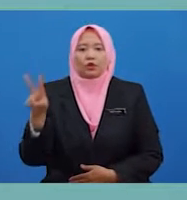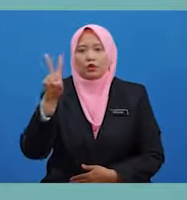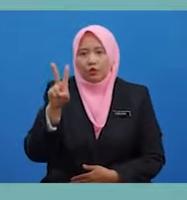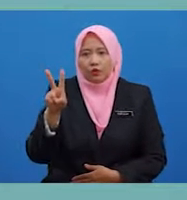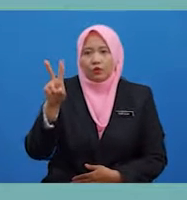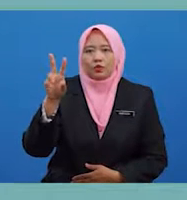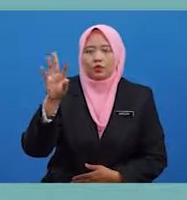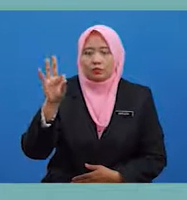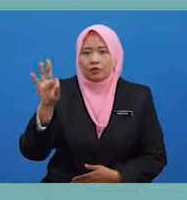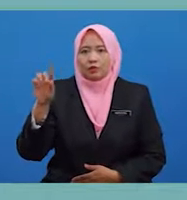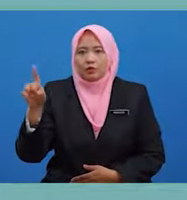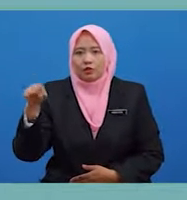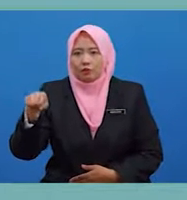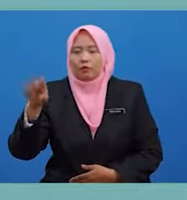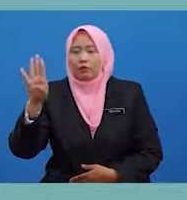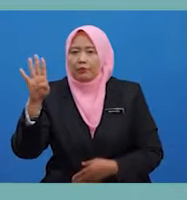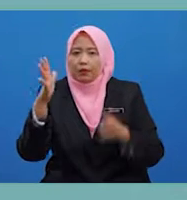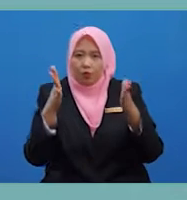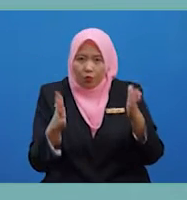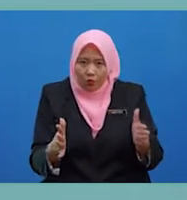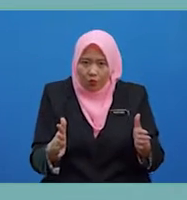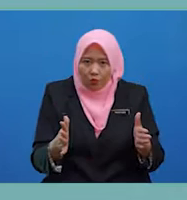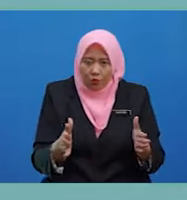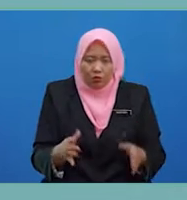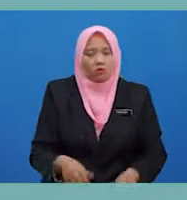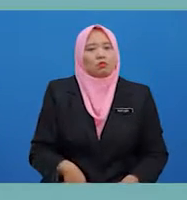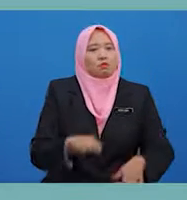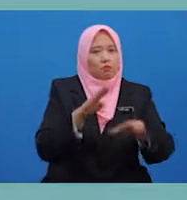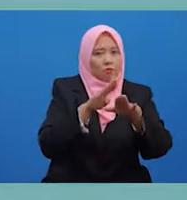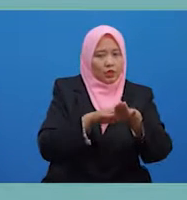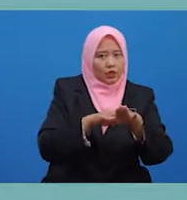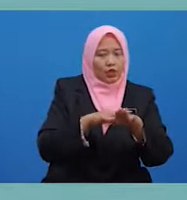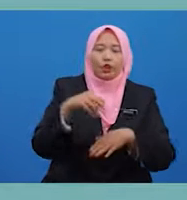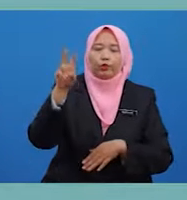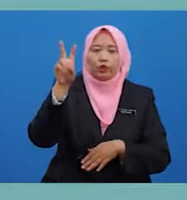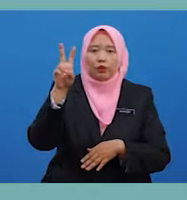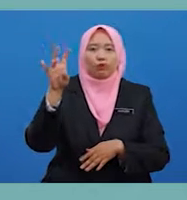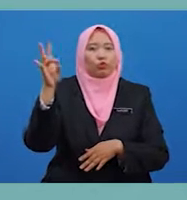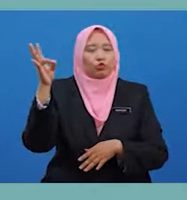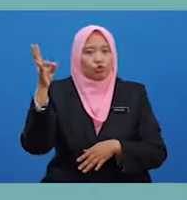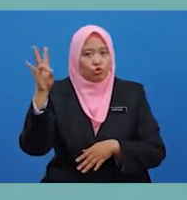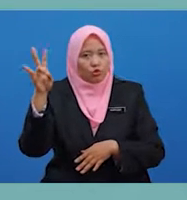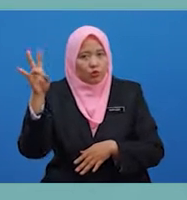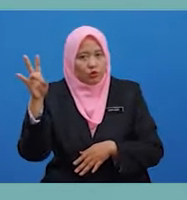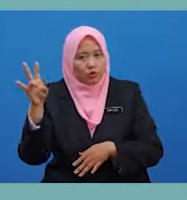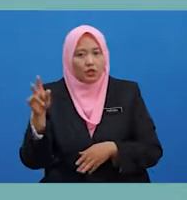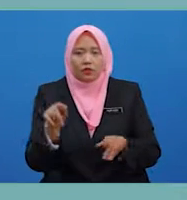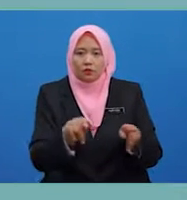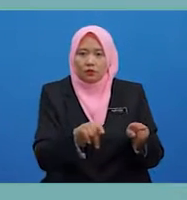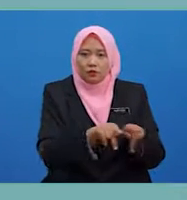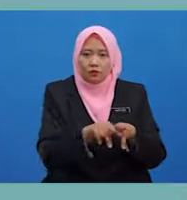291,400 orang. Sedangkan pada tahun 2017 pula, seramai